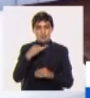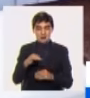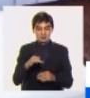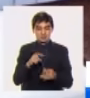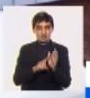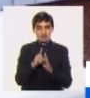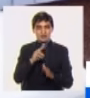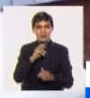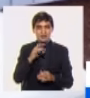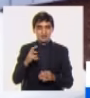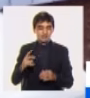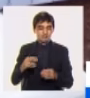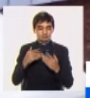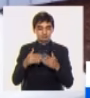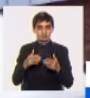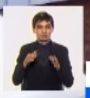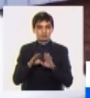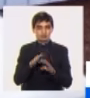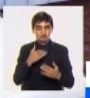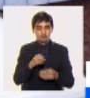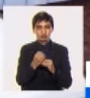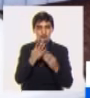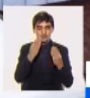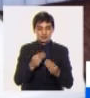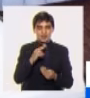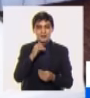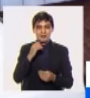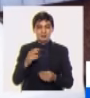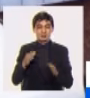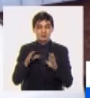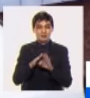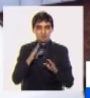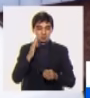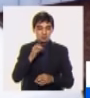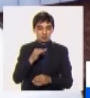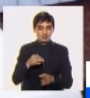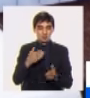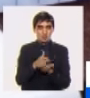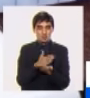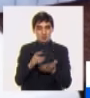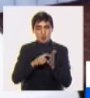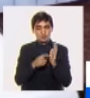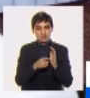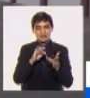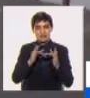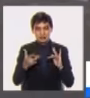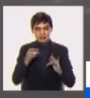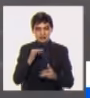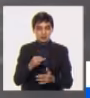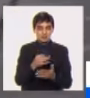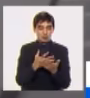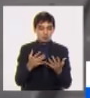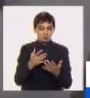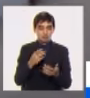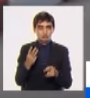изоляции все в контактных рабочих отправляют на 14 дневный карантин в отдельной комфортабельные комнаты с интернетом 3 розовым